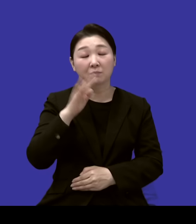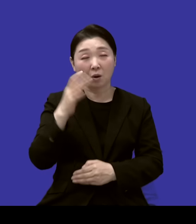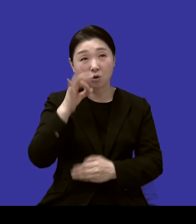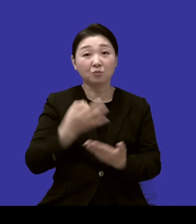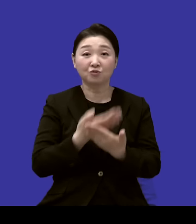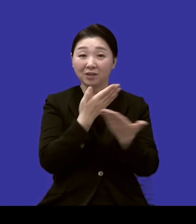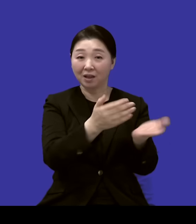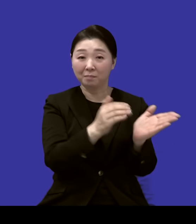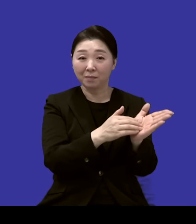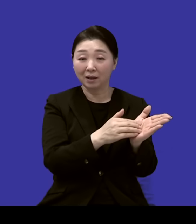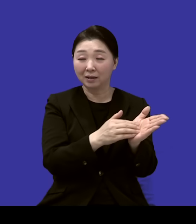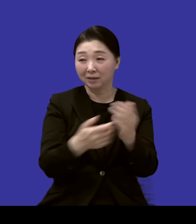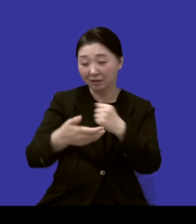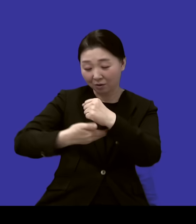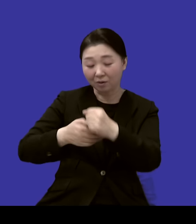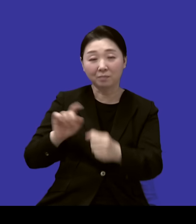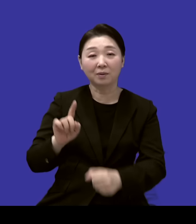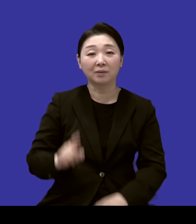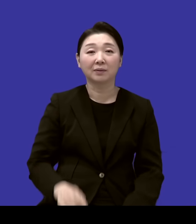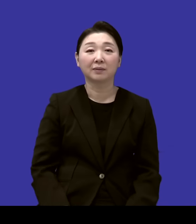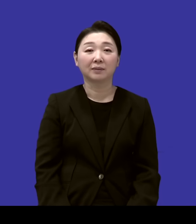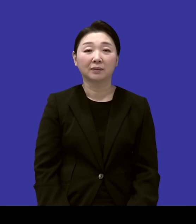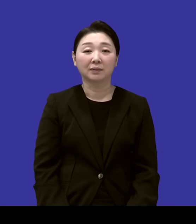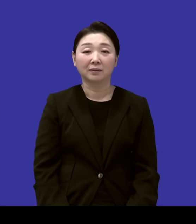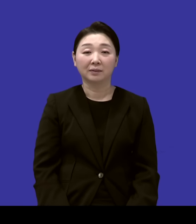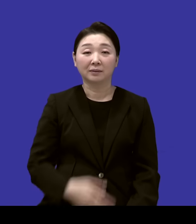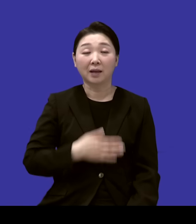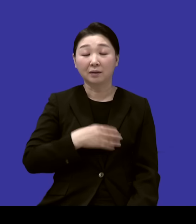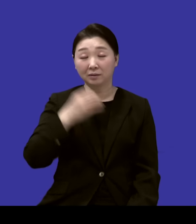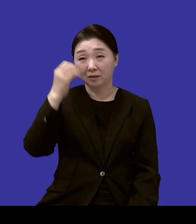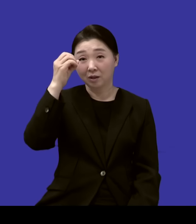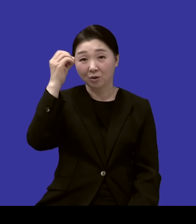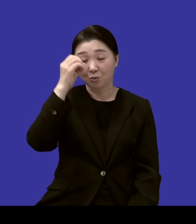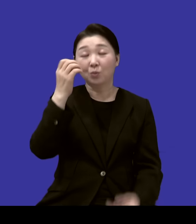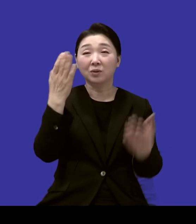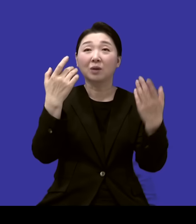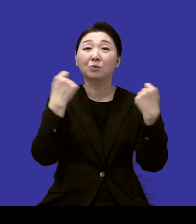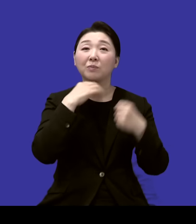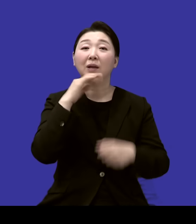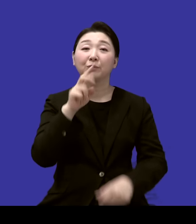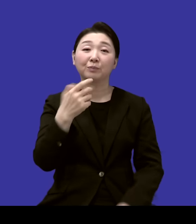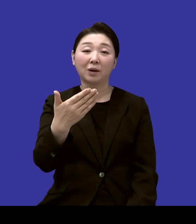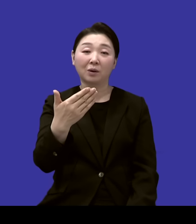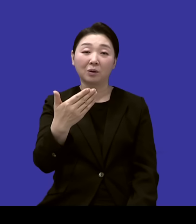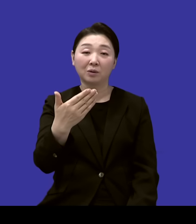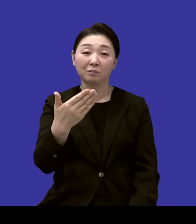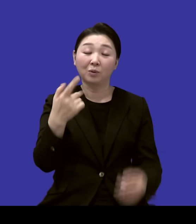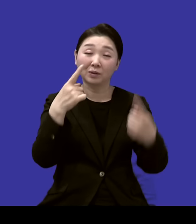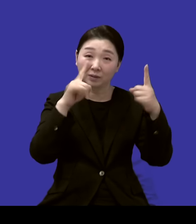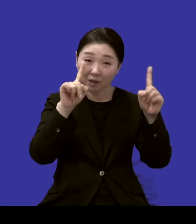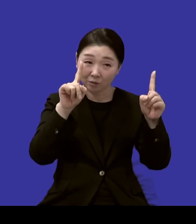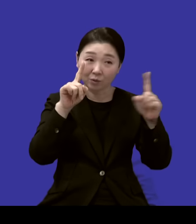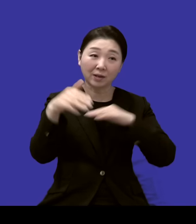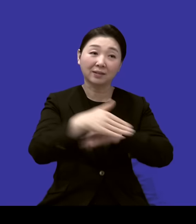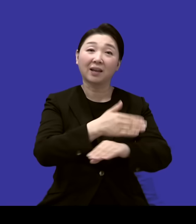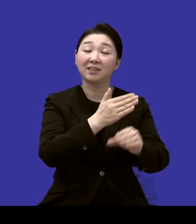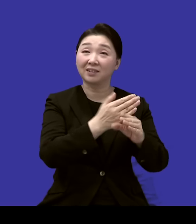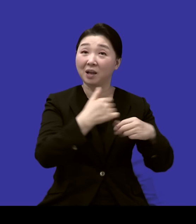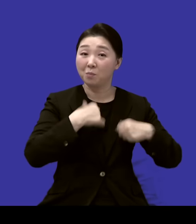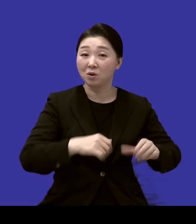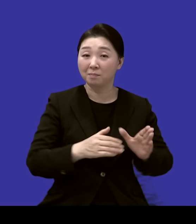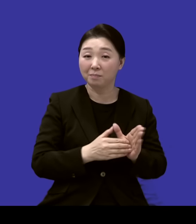하나 말씀해 주신 게 저한테 큰 영향을 주셨는데 예. 저는 그때 고졸이었거든요. 예. 29살 때. 예. 대학교 1학년 다니다 말았으니까. 예. 근데